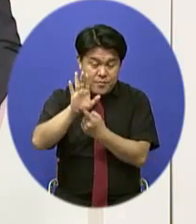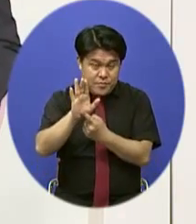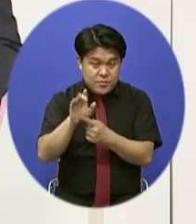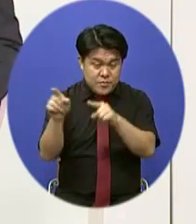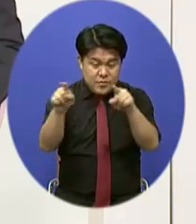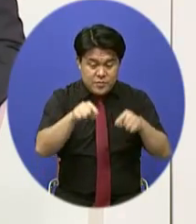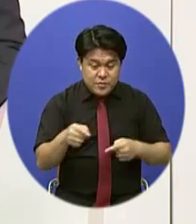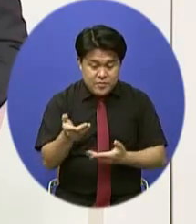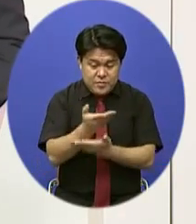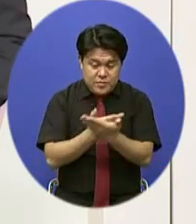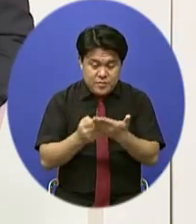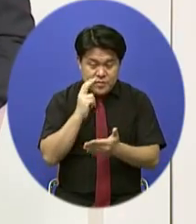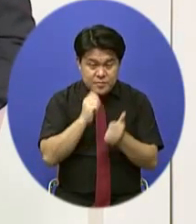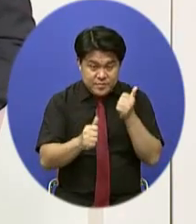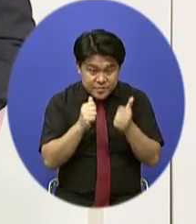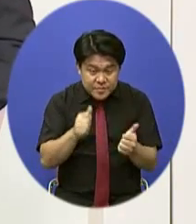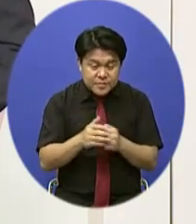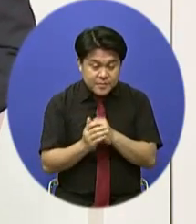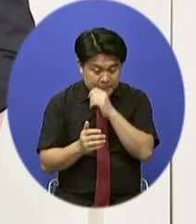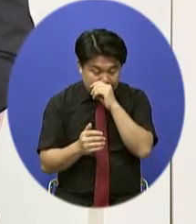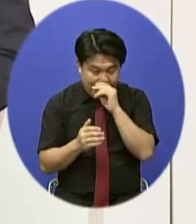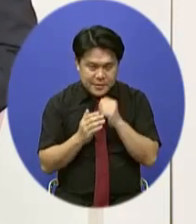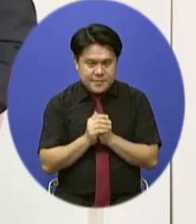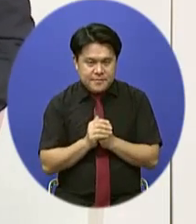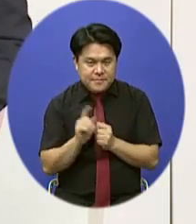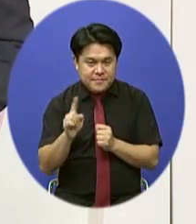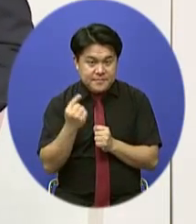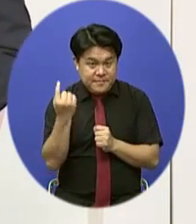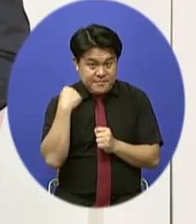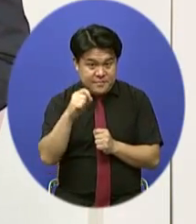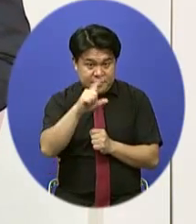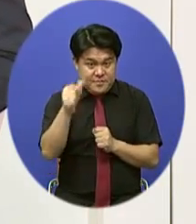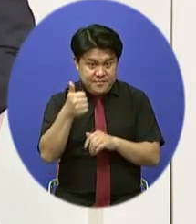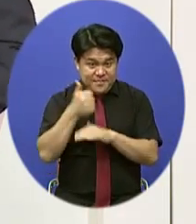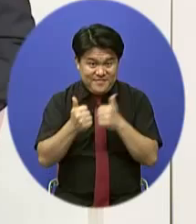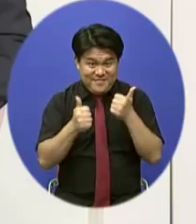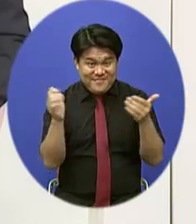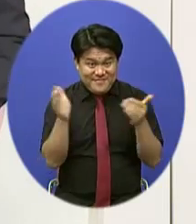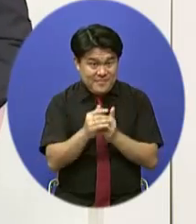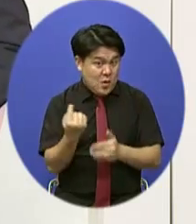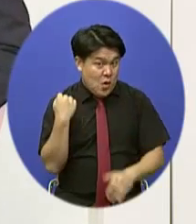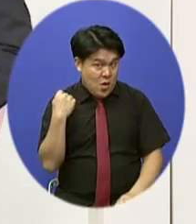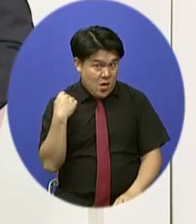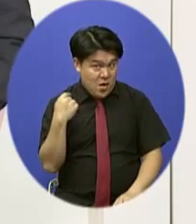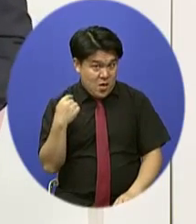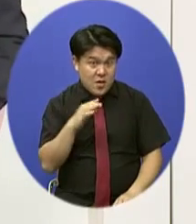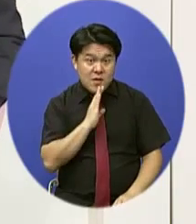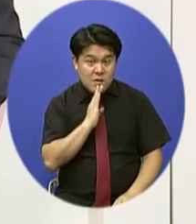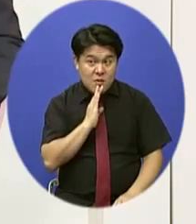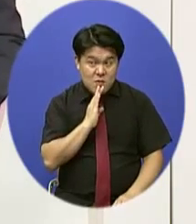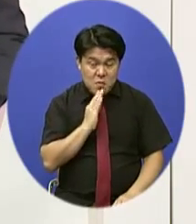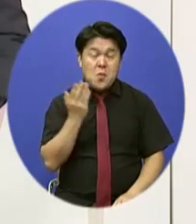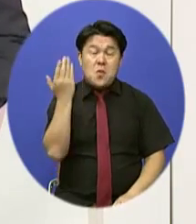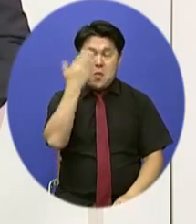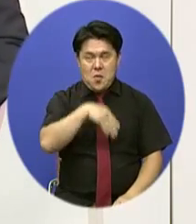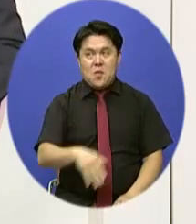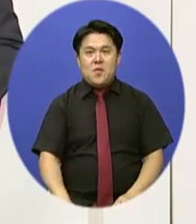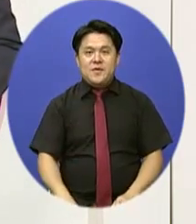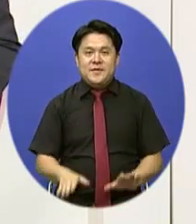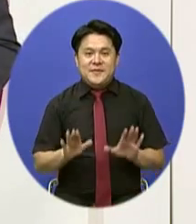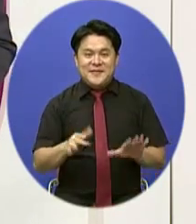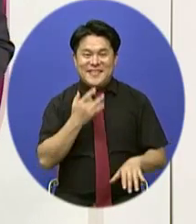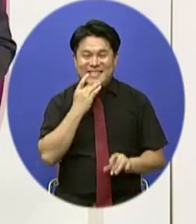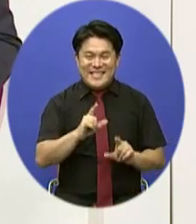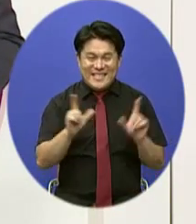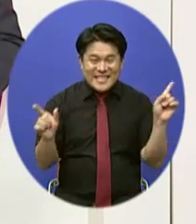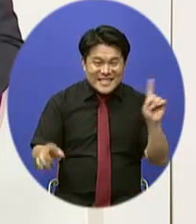전국 나눔 노래자랑 네. 뭐 어제는 네. 월말 결선이었어요. 어제 네. 어제 예예. 아, 예. 네. 자 오늘은